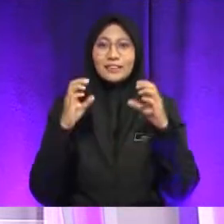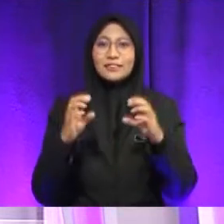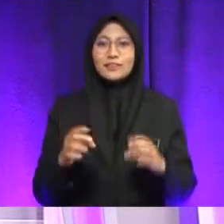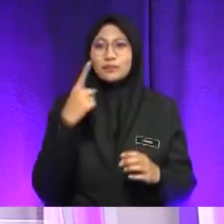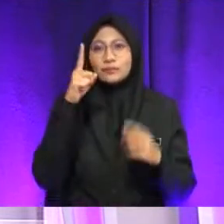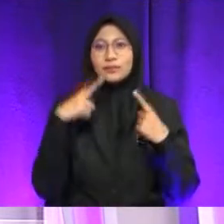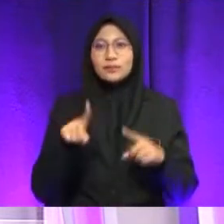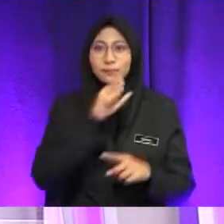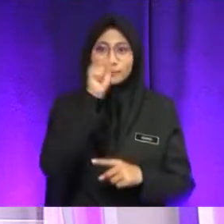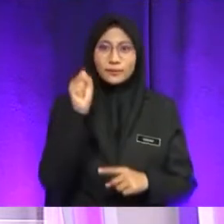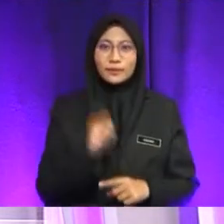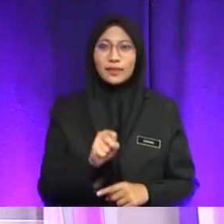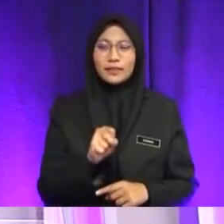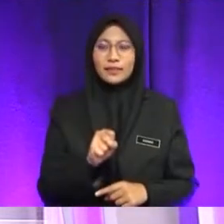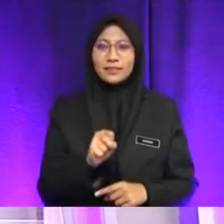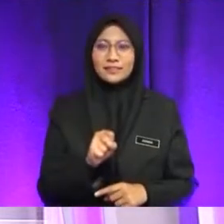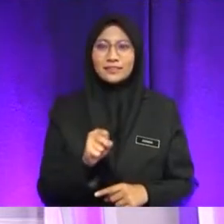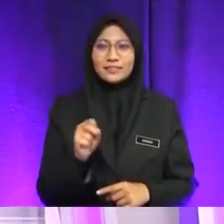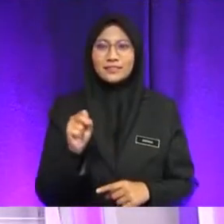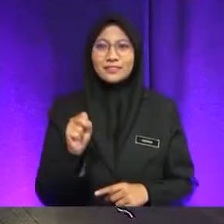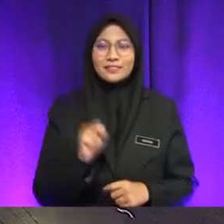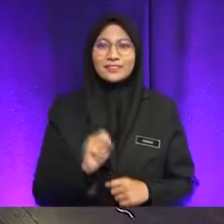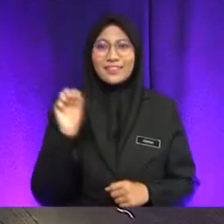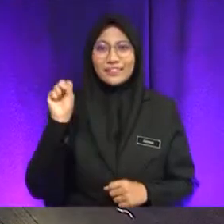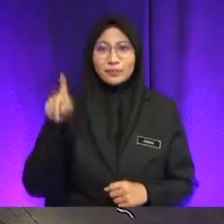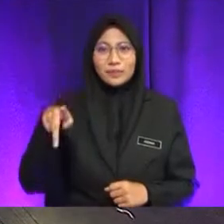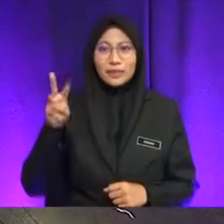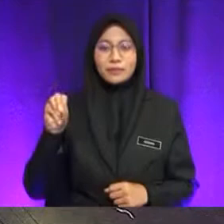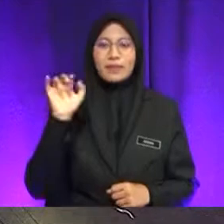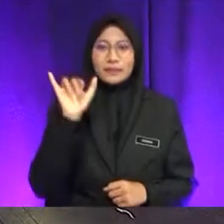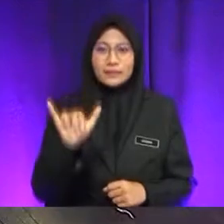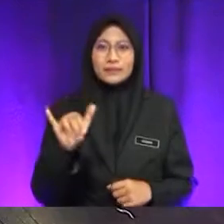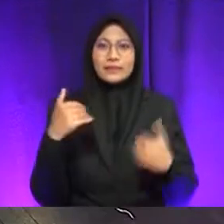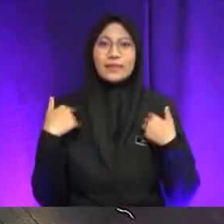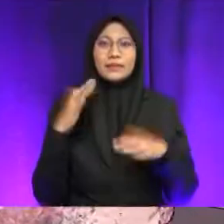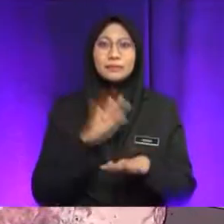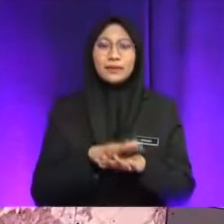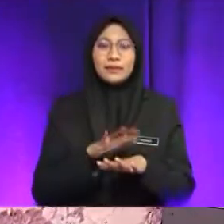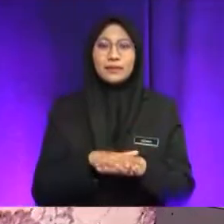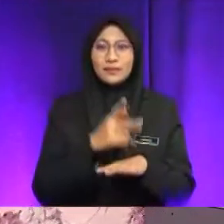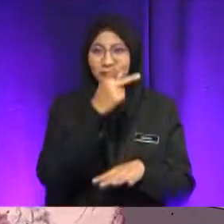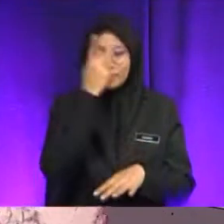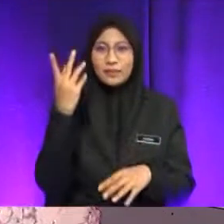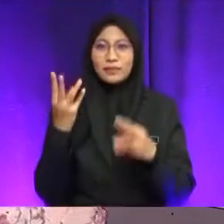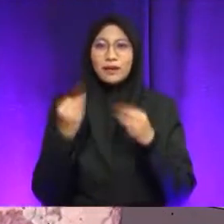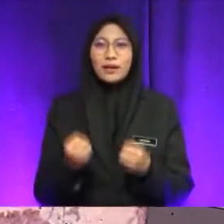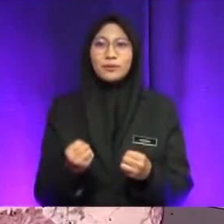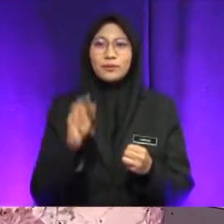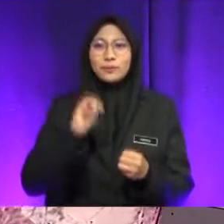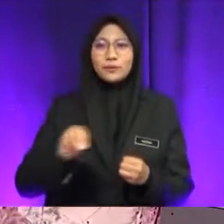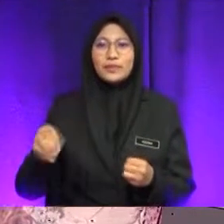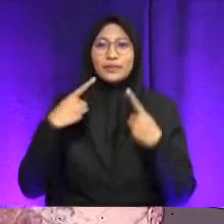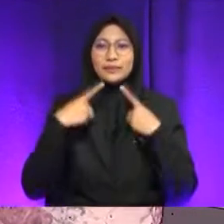sikap samulnori kita di sudah dan juga di rumah tentu ada banyak sih saya sebagai Tengah menggalakkan murid menjawab soalan-soalan nih